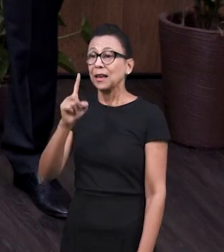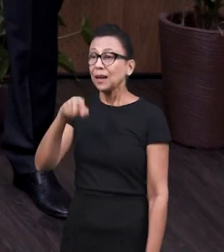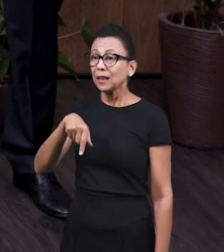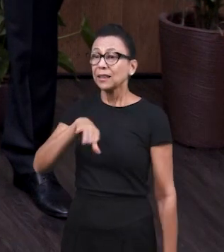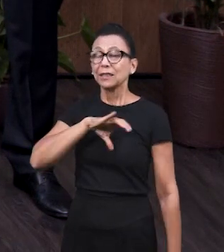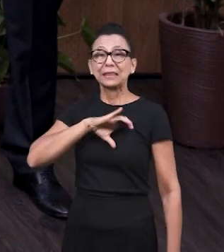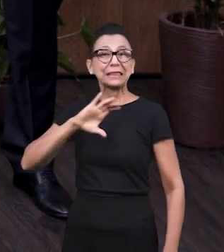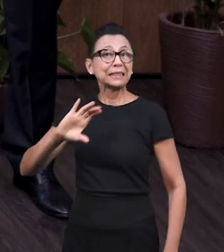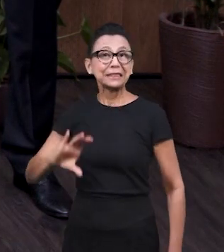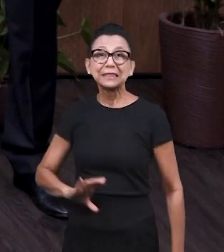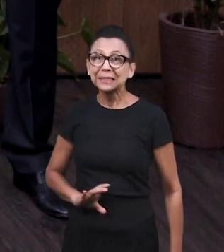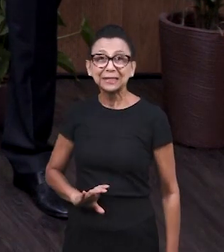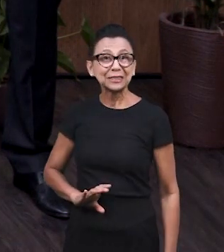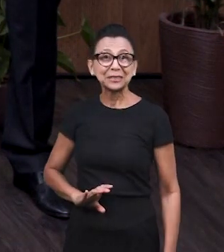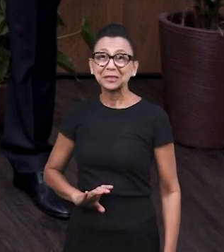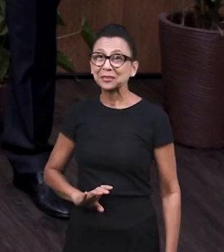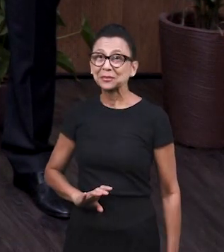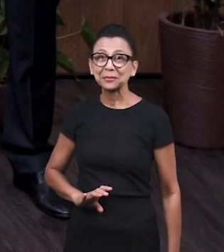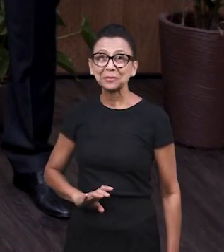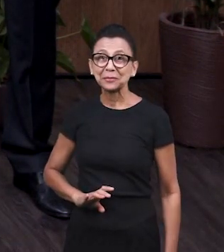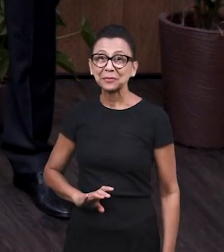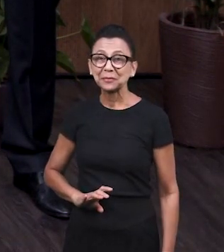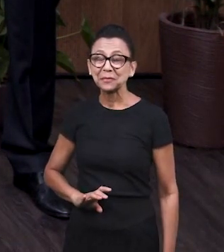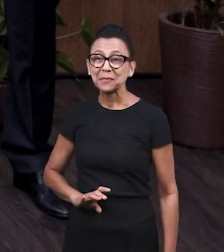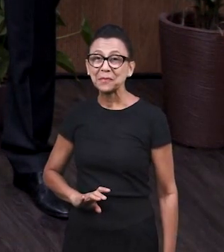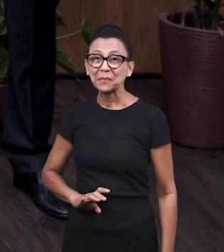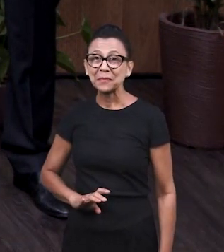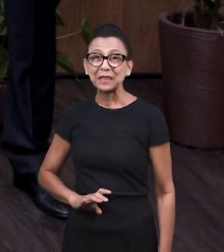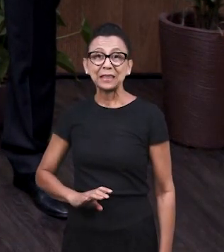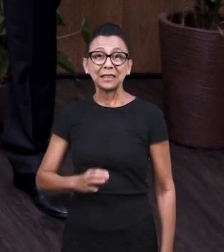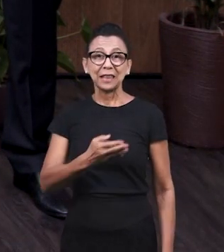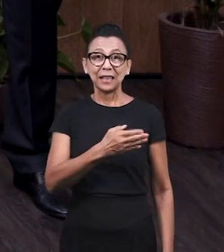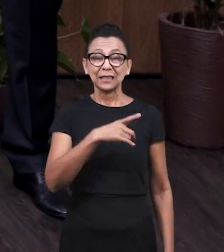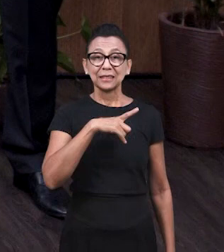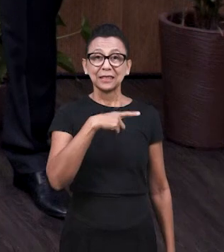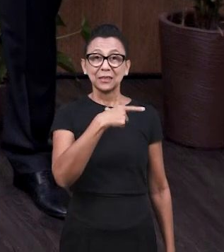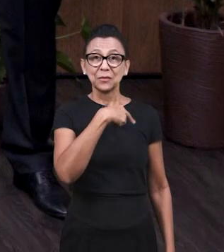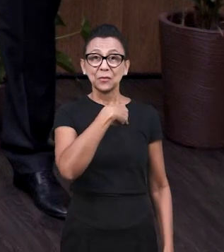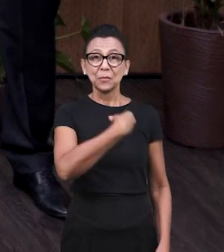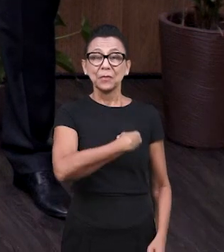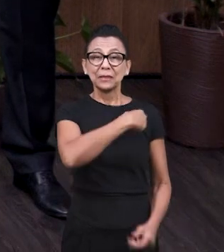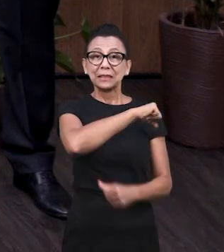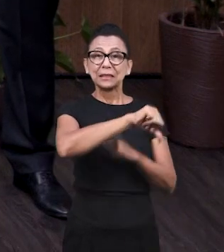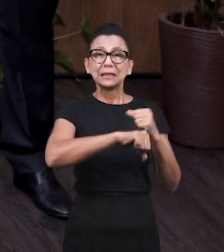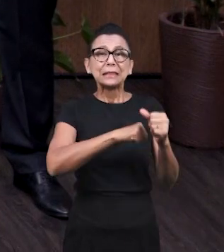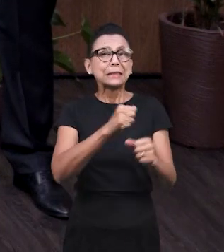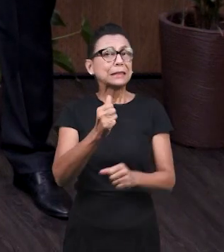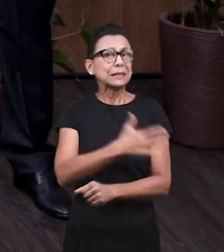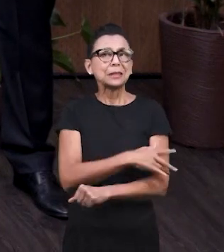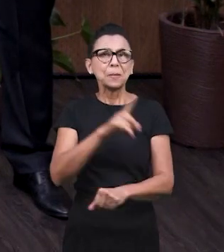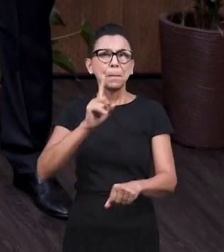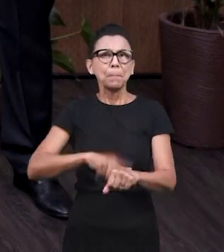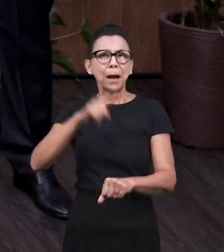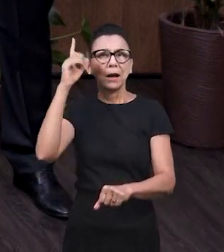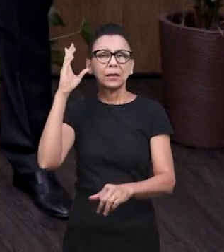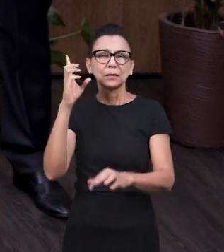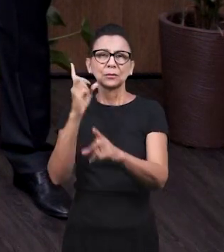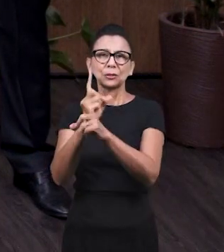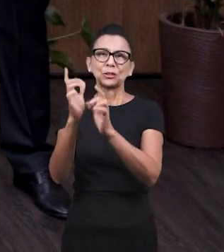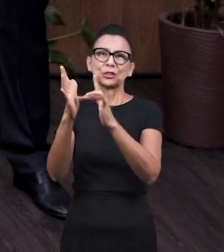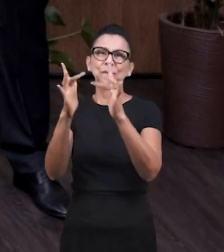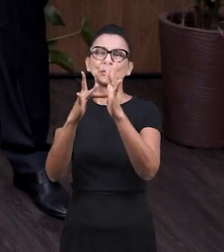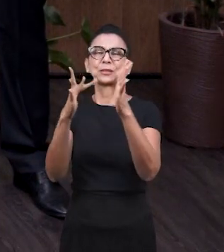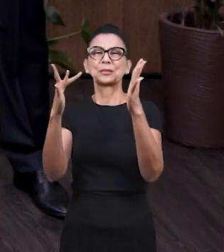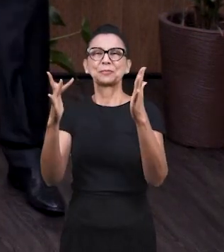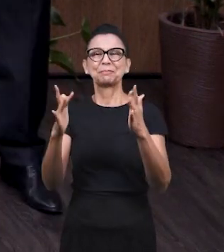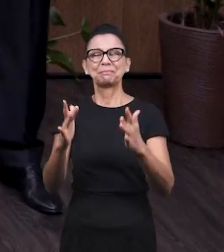transformée à travers la rencontre avec le Seigneur Jésus. Gloire à Dieu. Tout d'abord, la